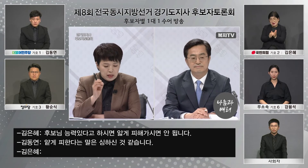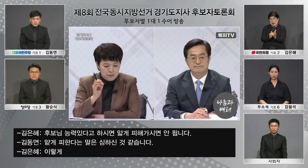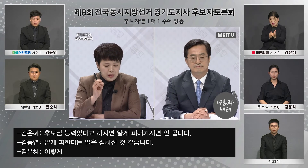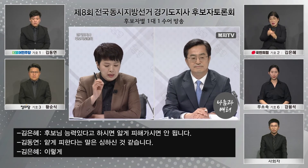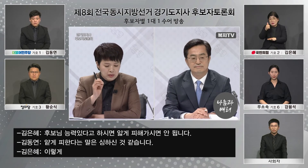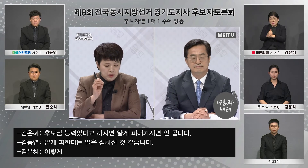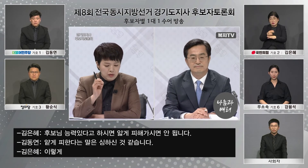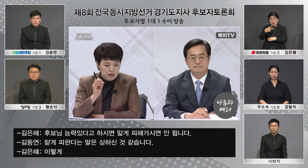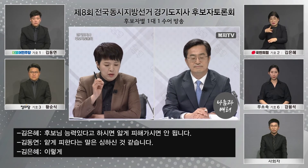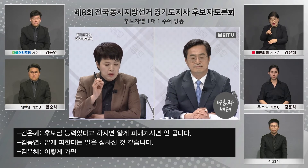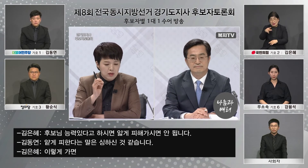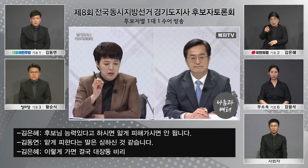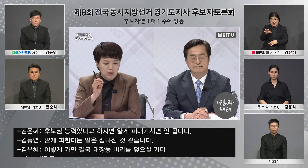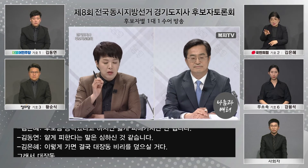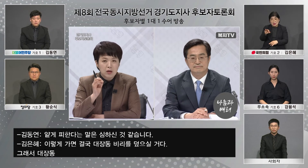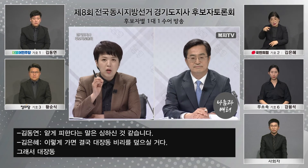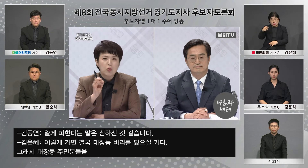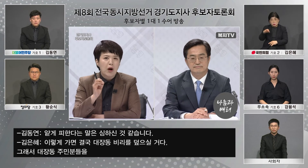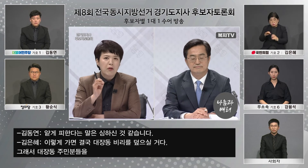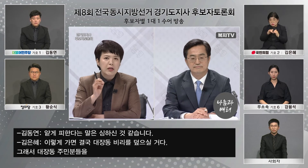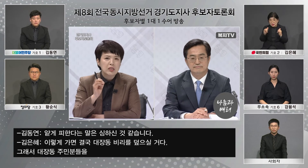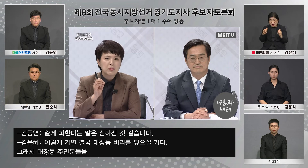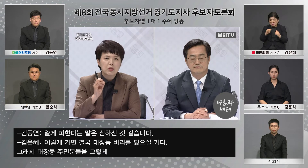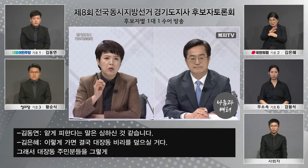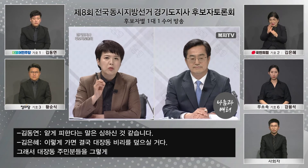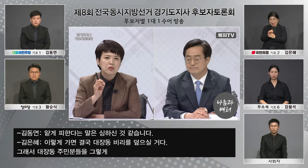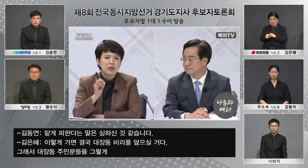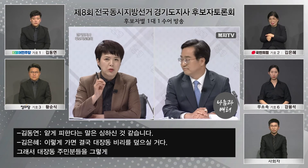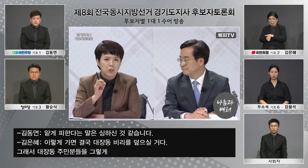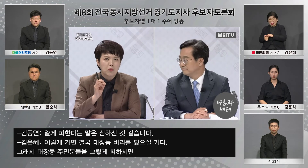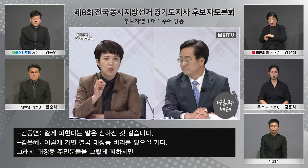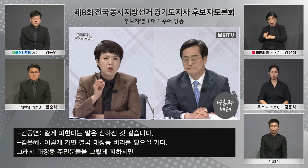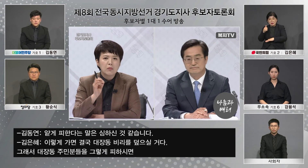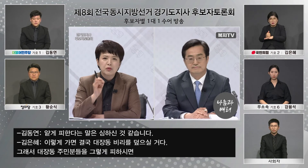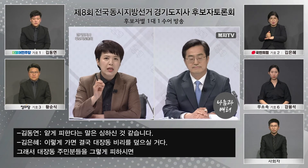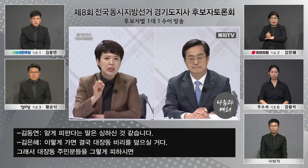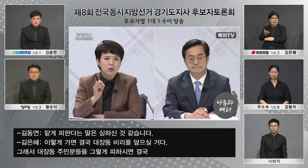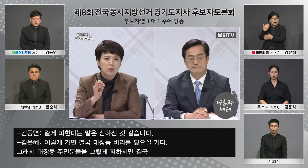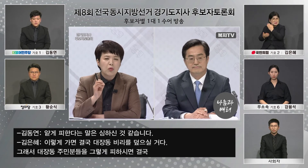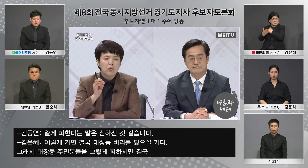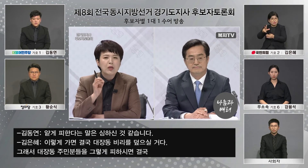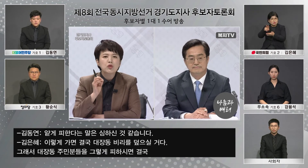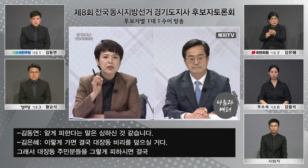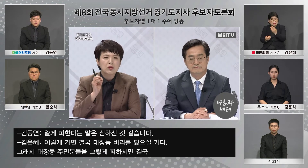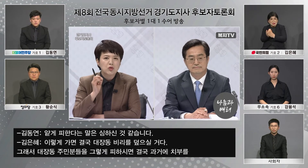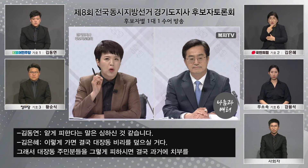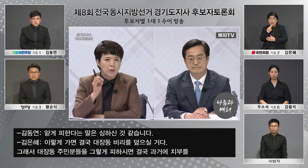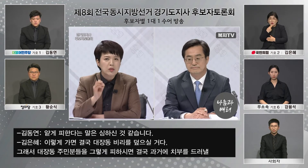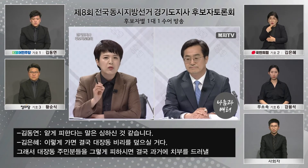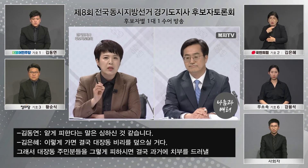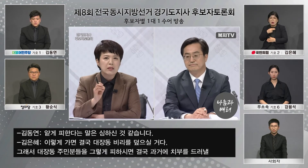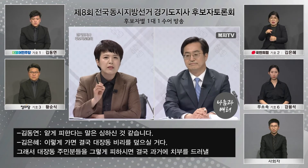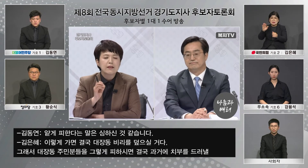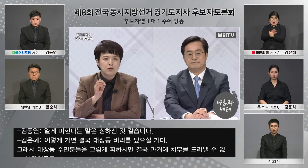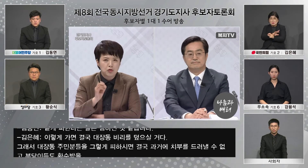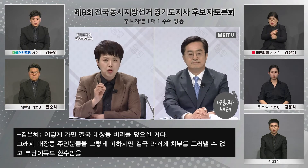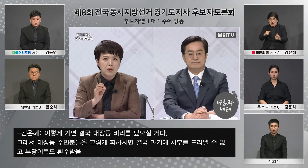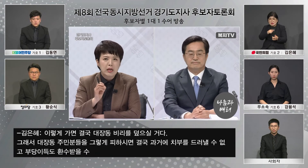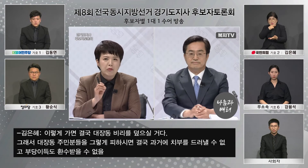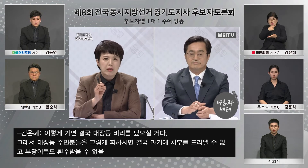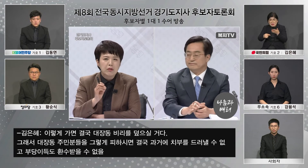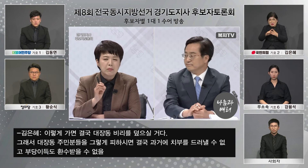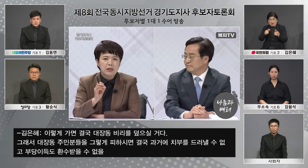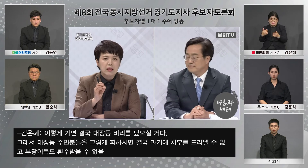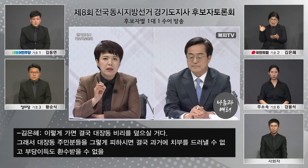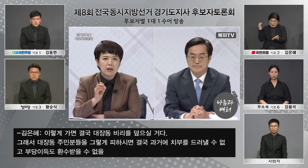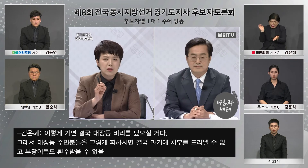주민분들을 그렇게 피하시면 결국 과거의 치부를 결코 드러낼 수 없고 부당이득도 환수받을 수 없을 거라는 두려움을